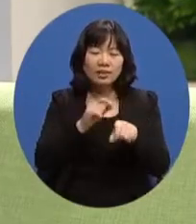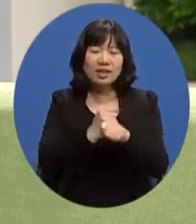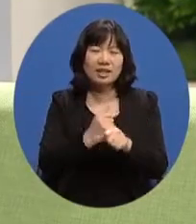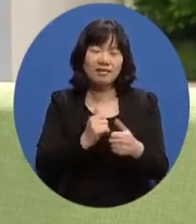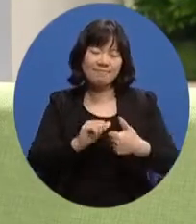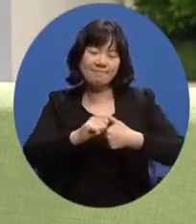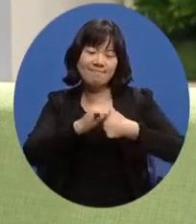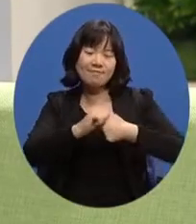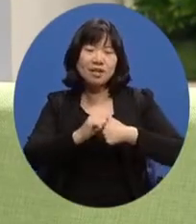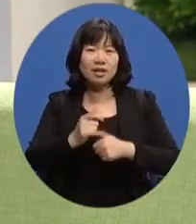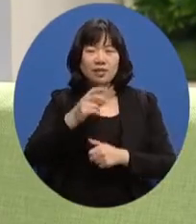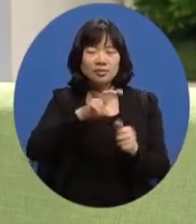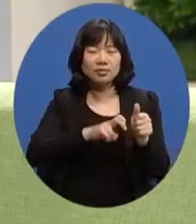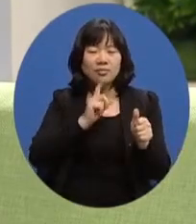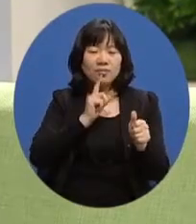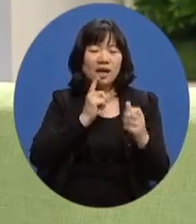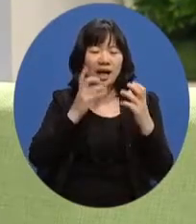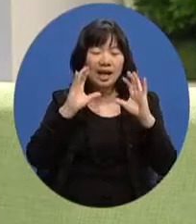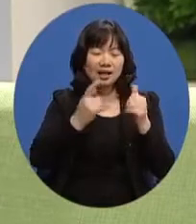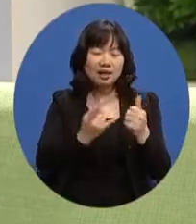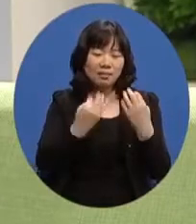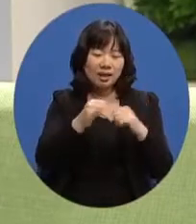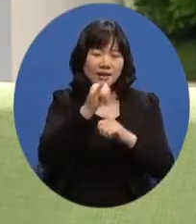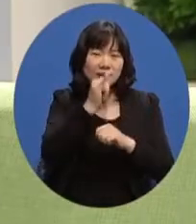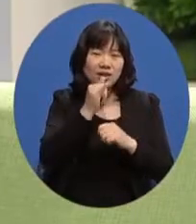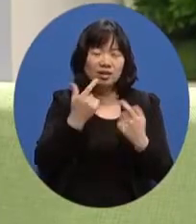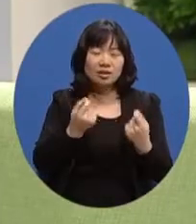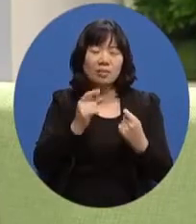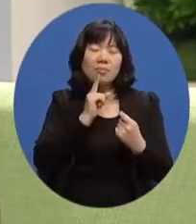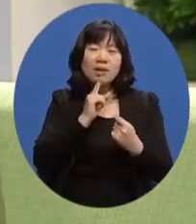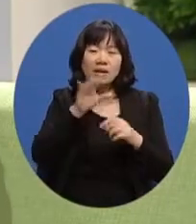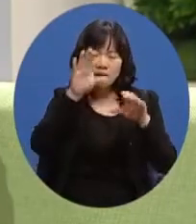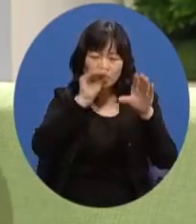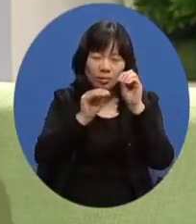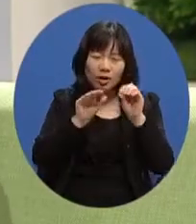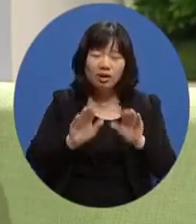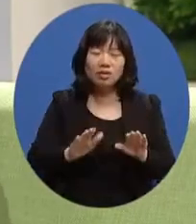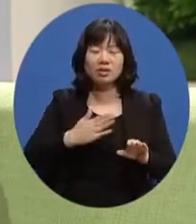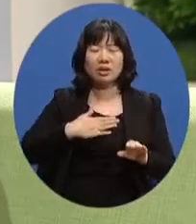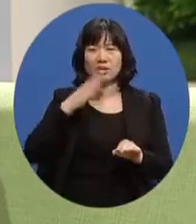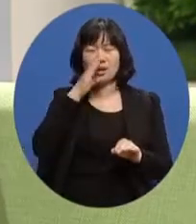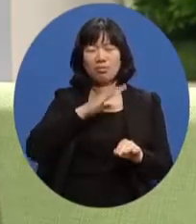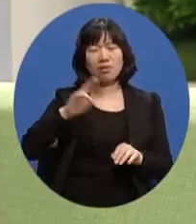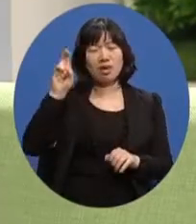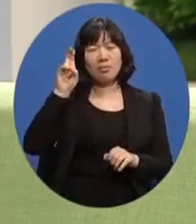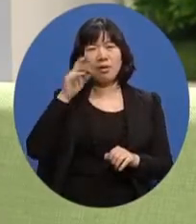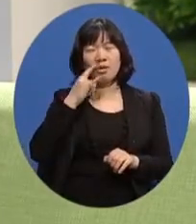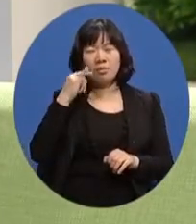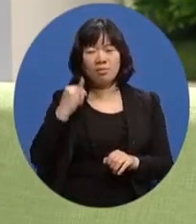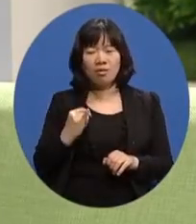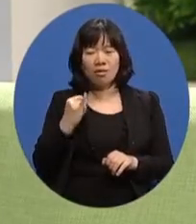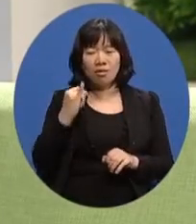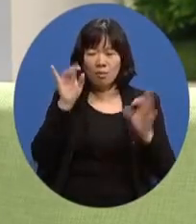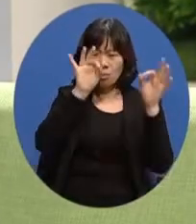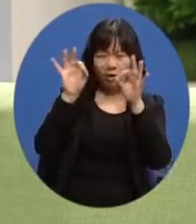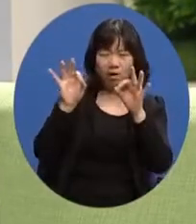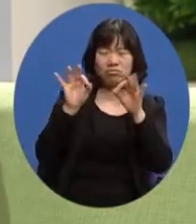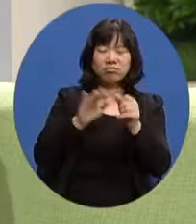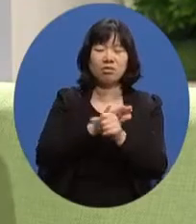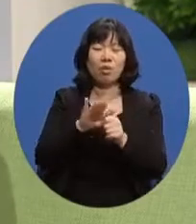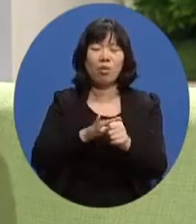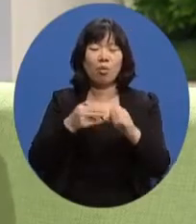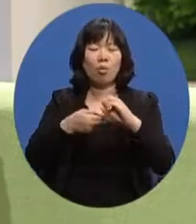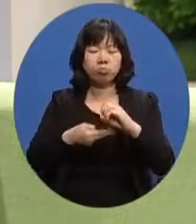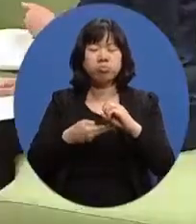그러니까 미운 말들을 아이한테 아주 많이 한다라는 거예요. 근데 그런 말을 들으면서 아이는 나는 나쁜 아이인가 봐. 엄마는 날 사랑하지 않나 봐.